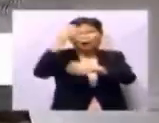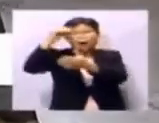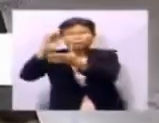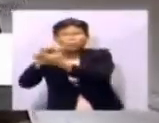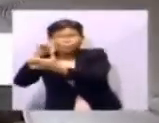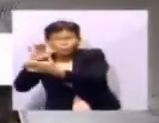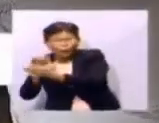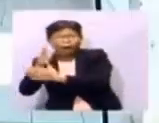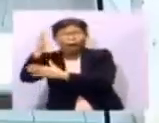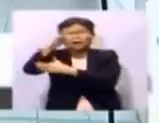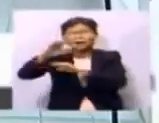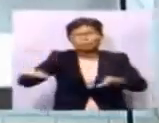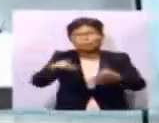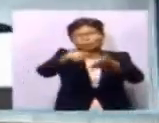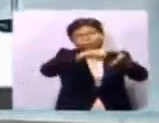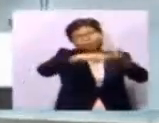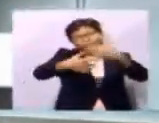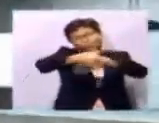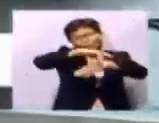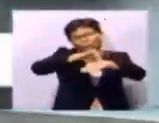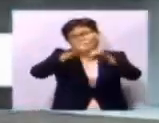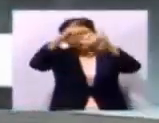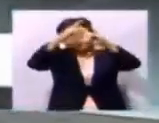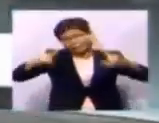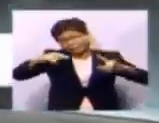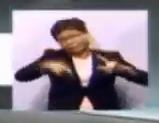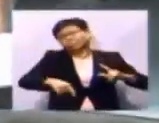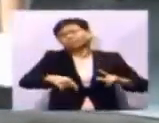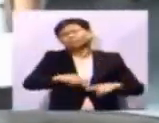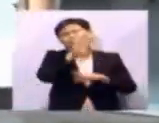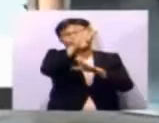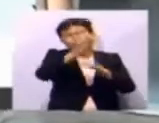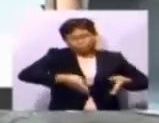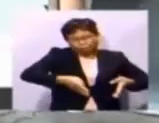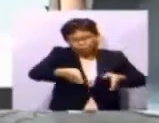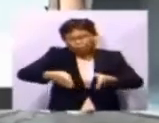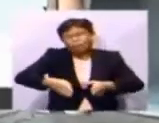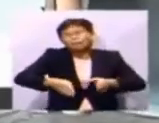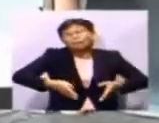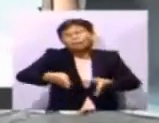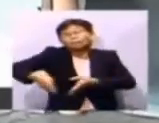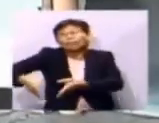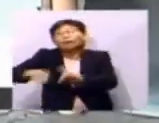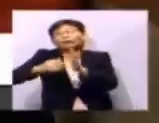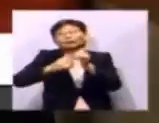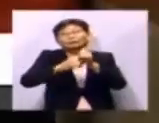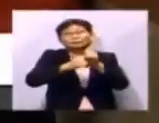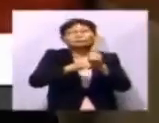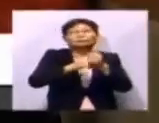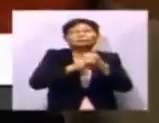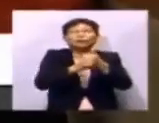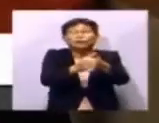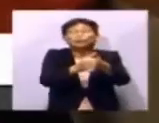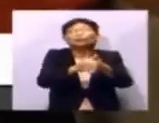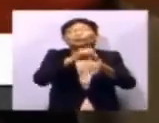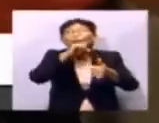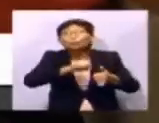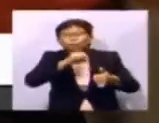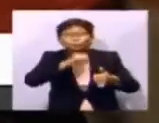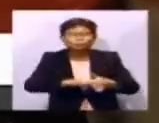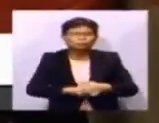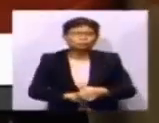mereka akan melakukan pengundian awal di kem ini. 4 saluran mengundi disediakan mengikut kategori umur.